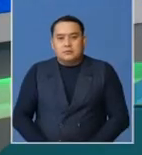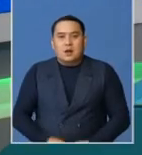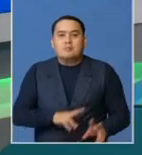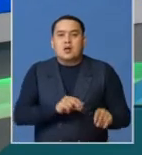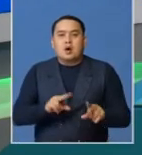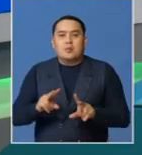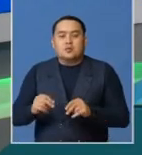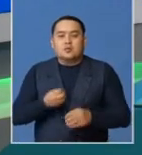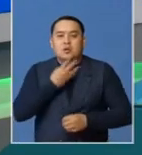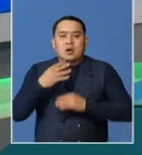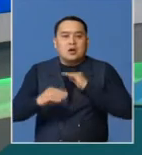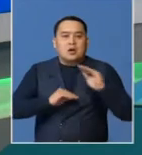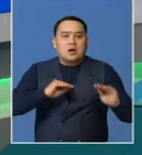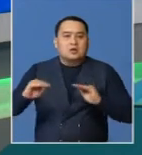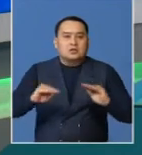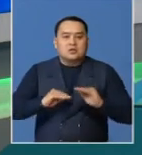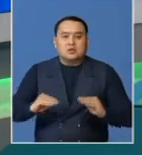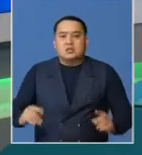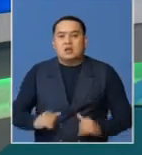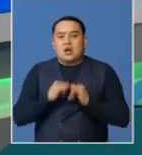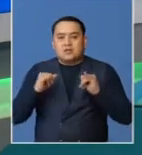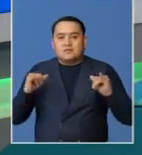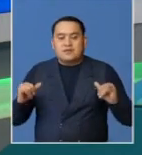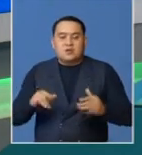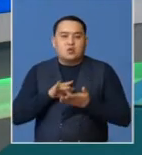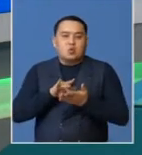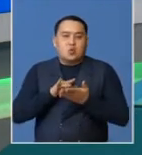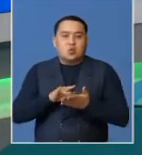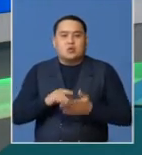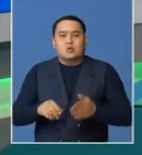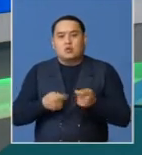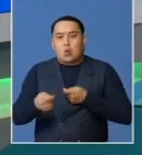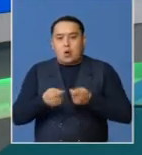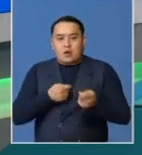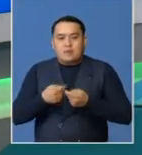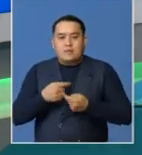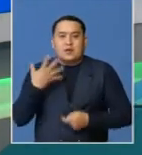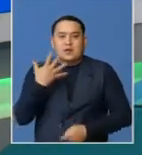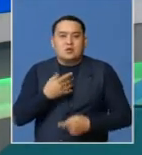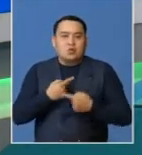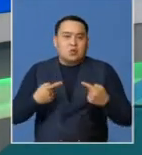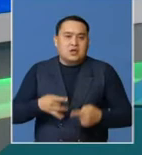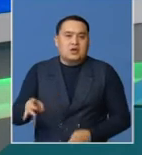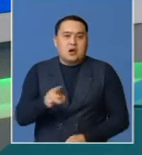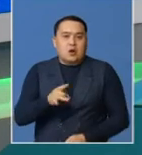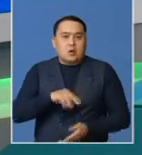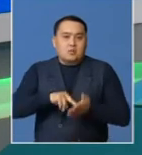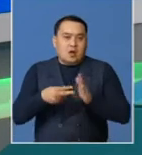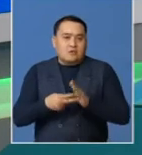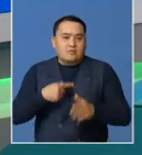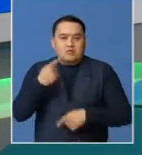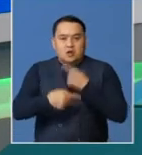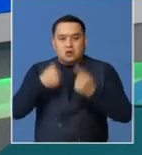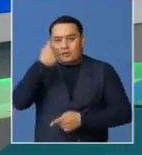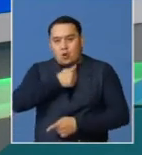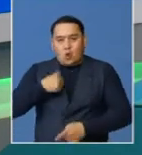Благоустройство территории, развитие туризма, инфраструктуру ставят во главу угла и руководители 5 других районов. Их планы на